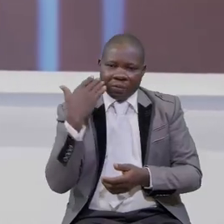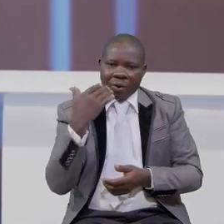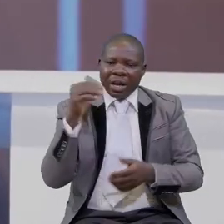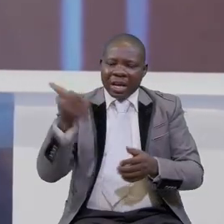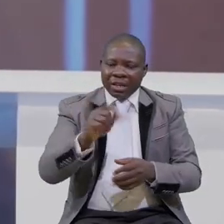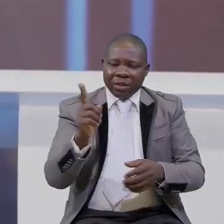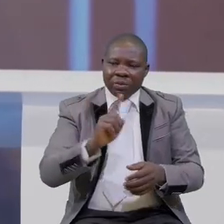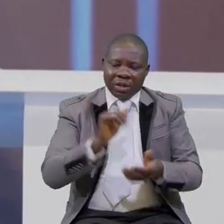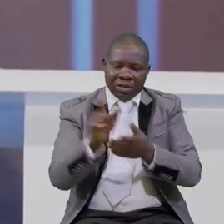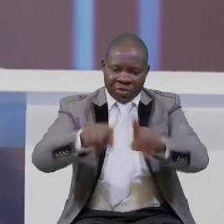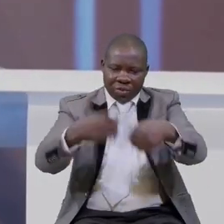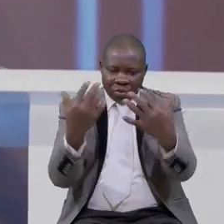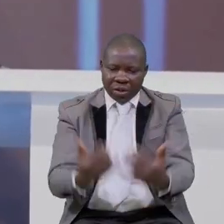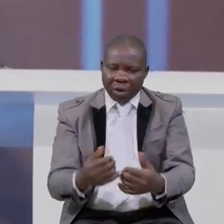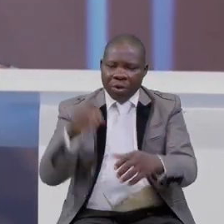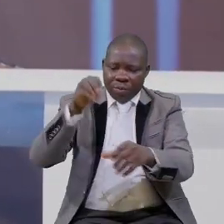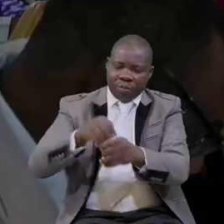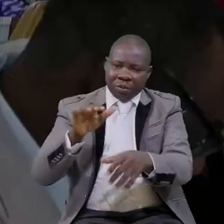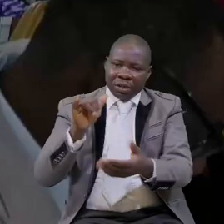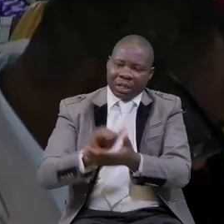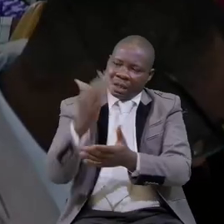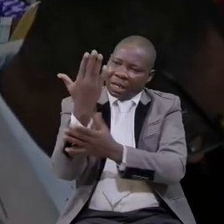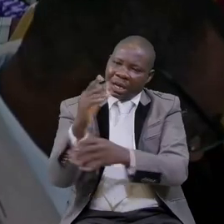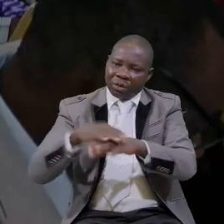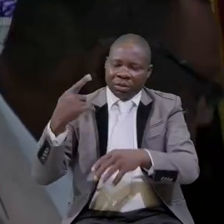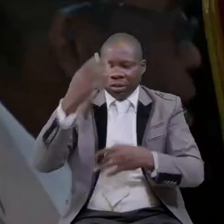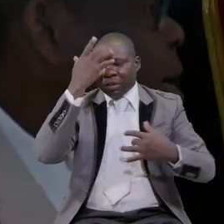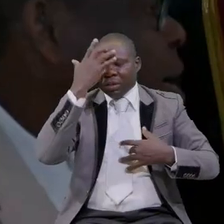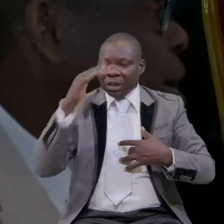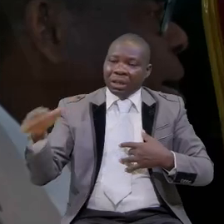main aux malades. Les malades seront guéris.